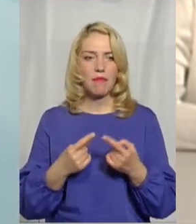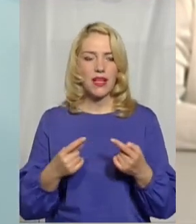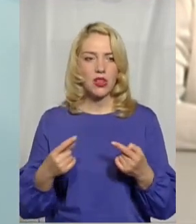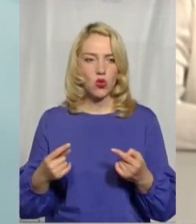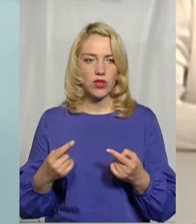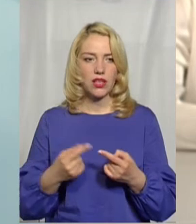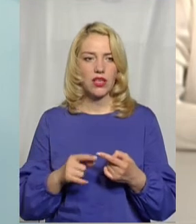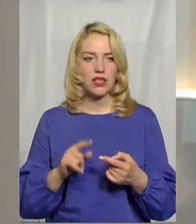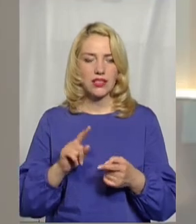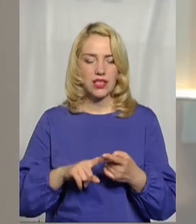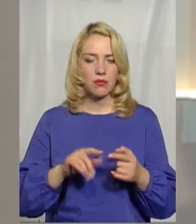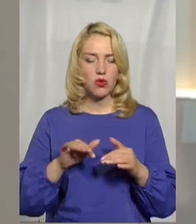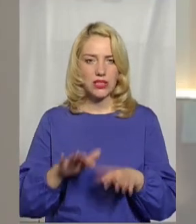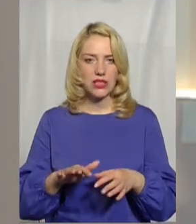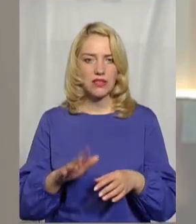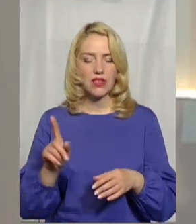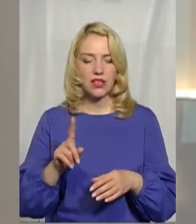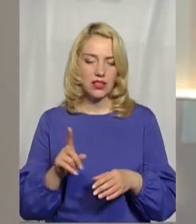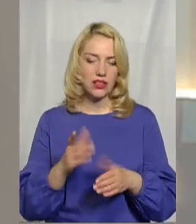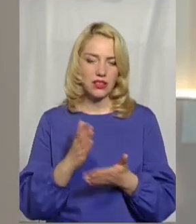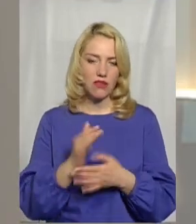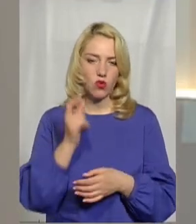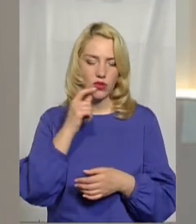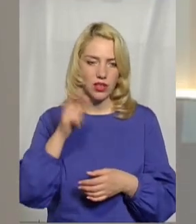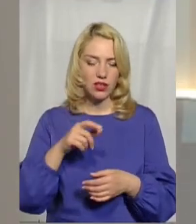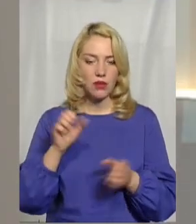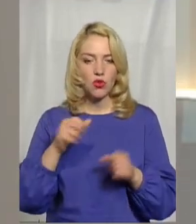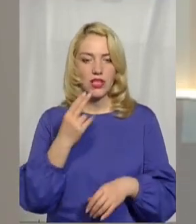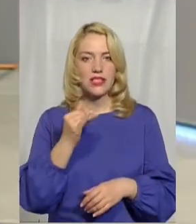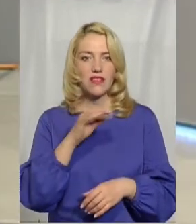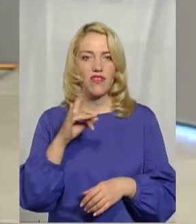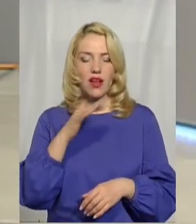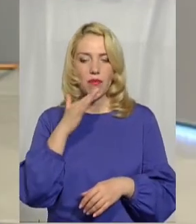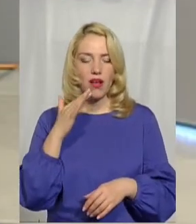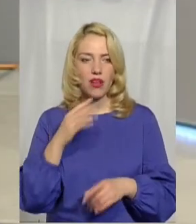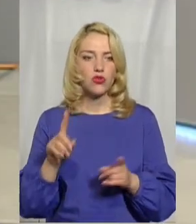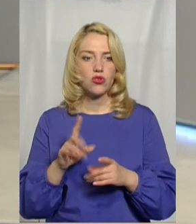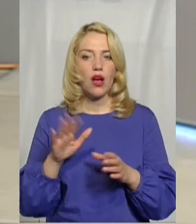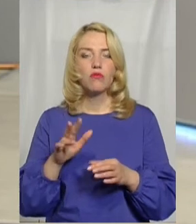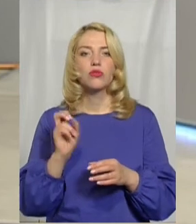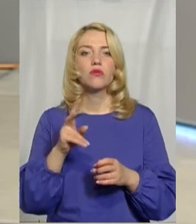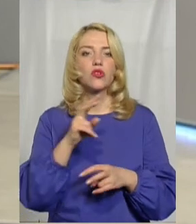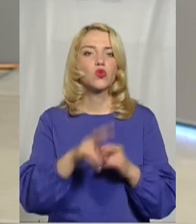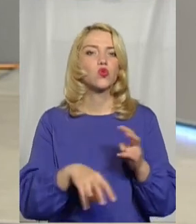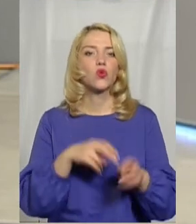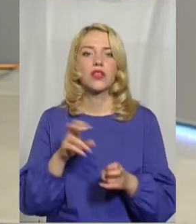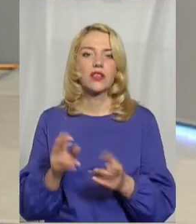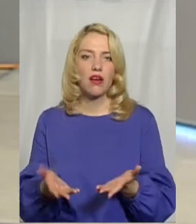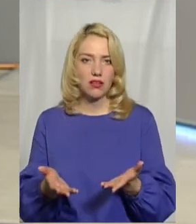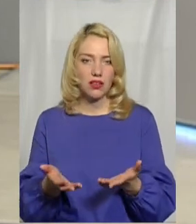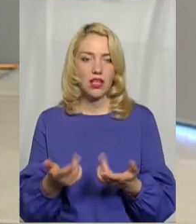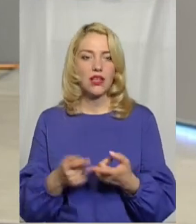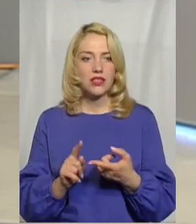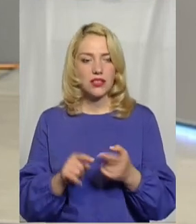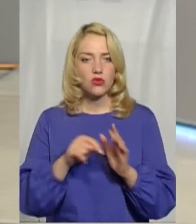цих процесів, які цифруються по всій Україні. Тому що можна цифрувати багато чого, а як його потім відшукати, особливо це